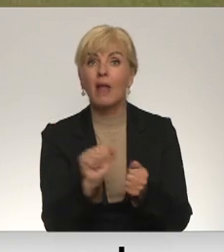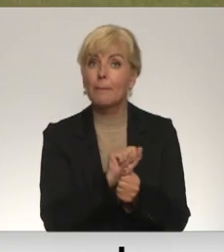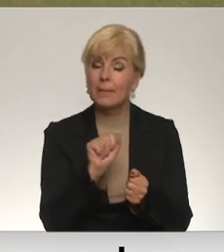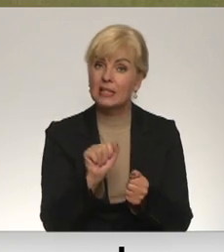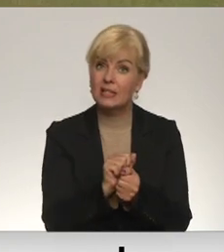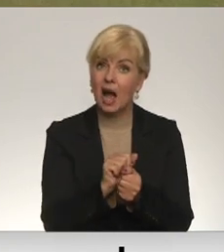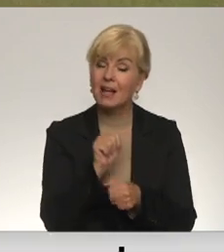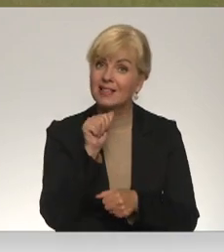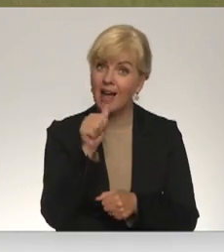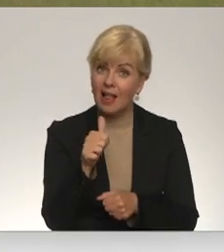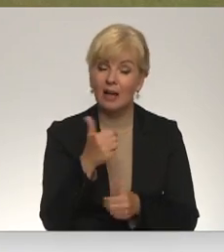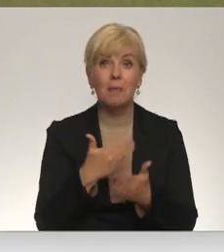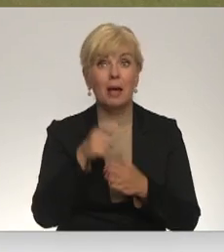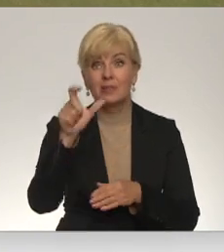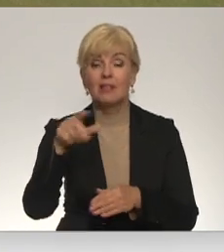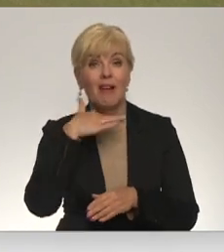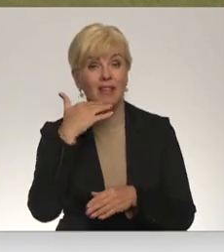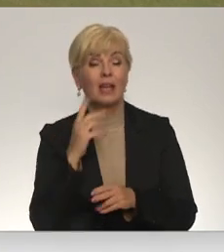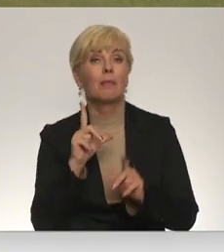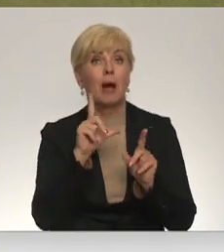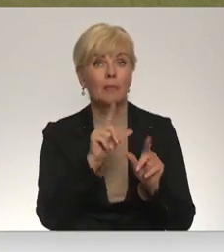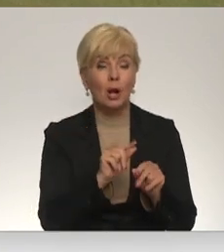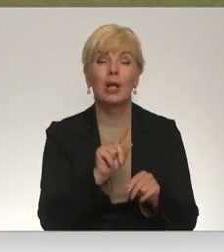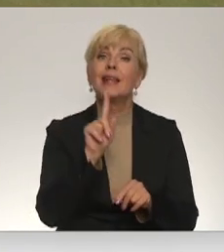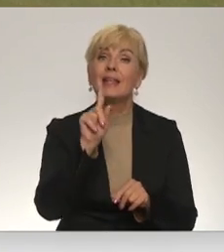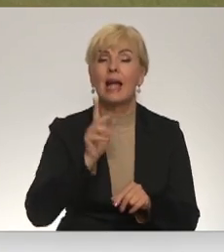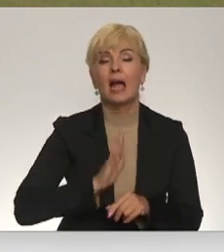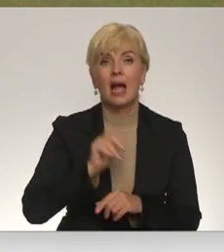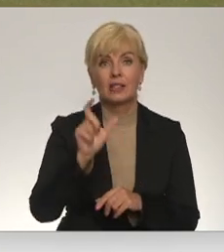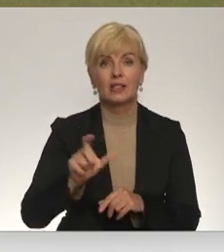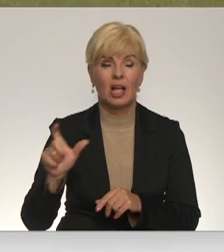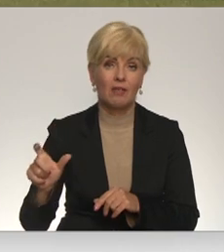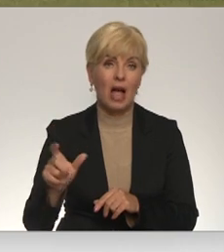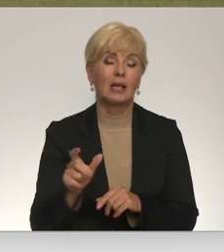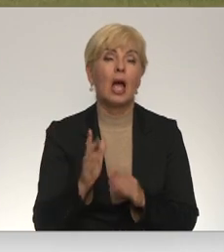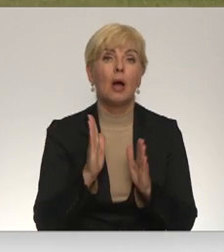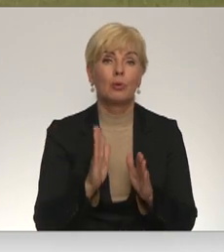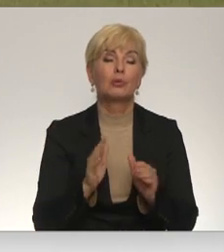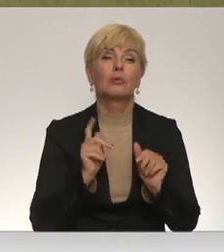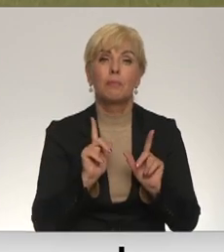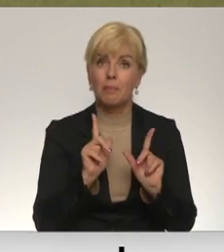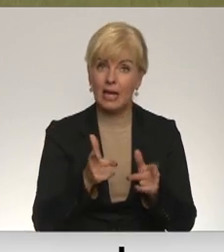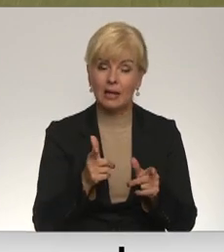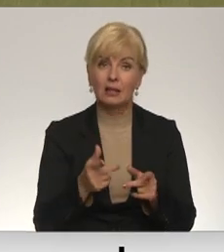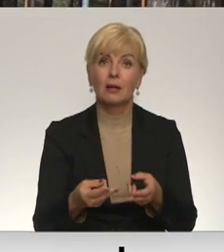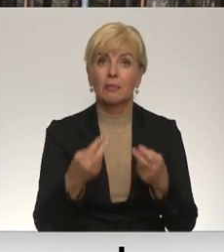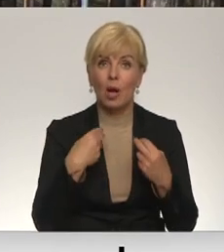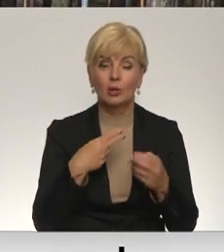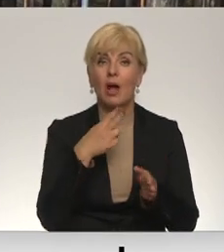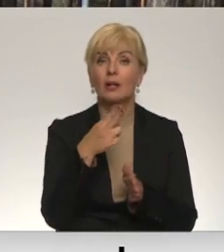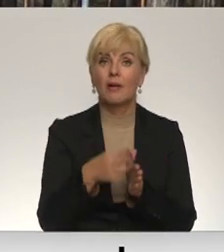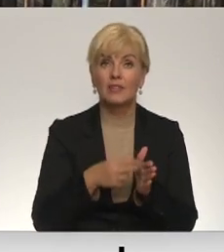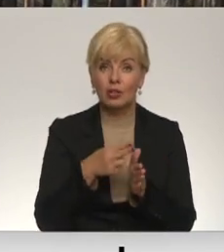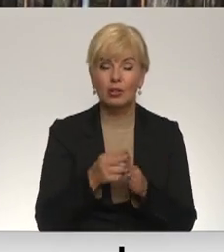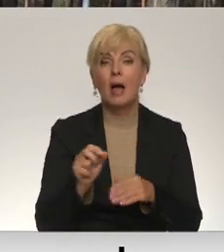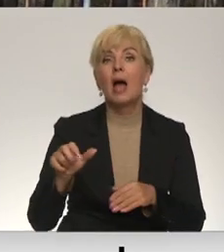Ja tie cilvēki negribēs braukt, tad mēs gaidīsim tos cilvēkus, kuri būs ar mieru braukt pie mums ar vilcieniem. Un